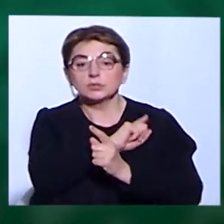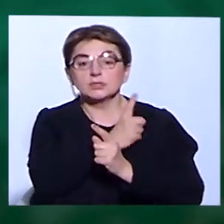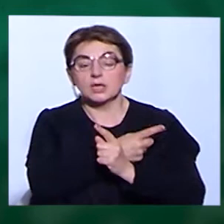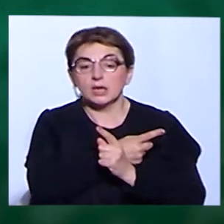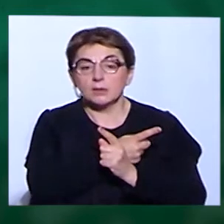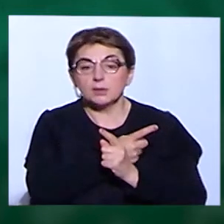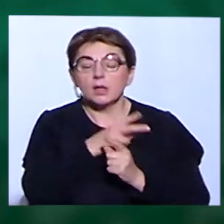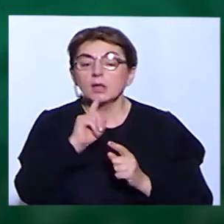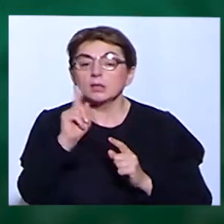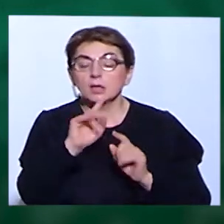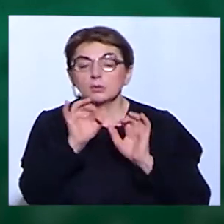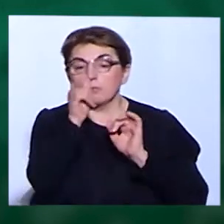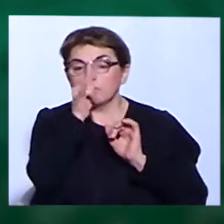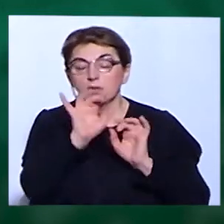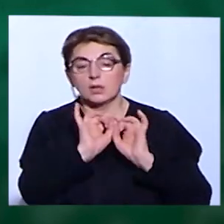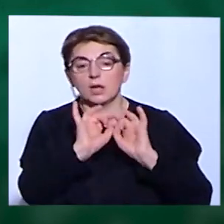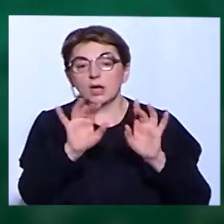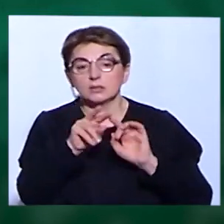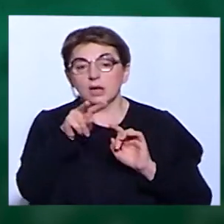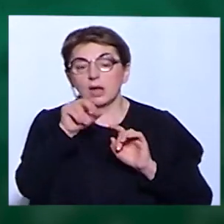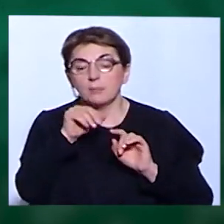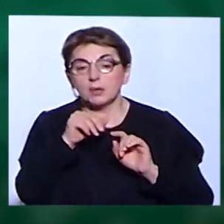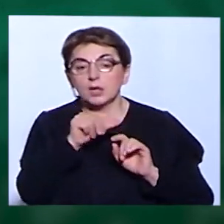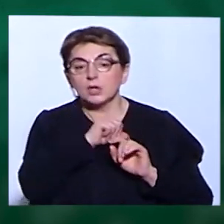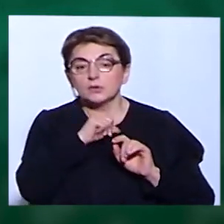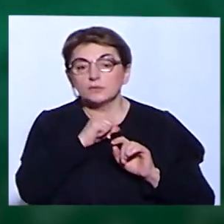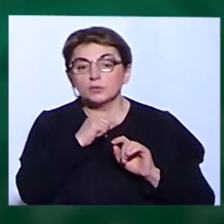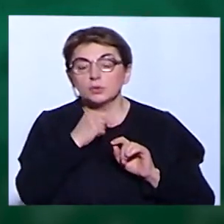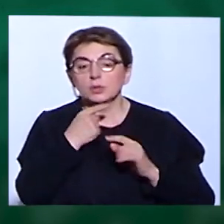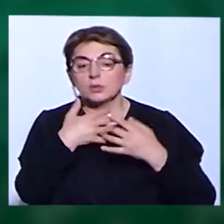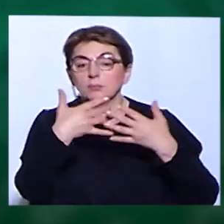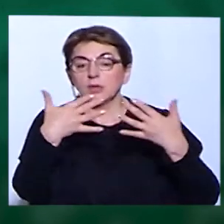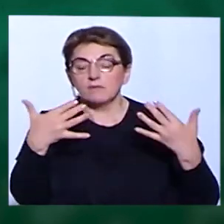ახსნა ლამარკმა სახეობათა მრავალფეროვნება და